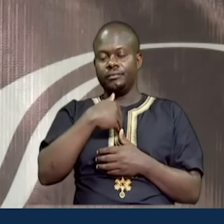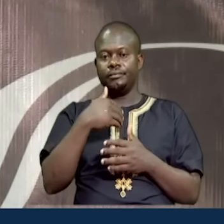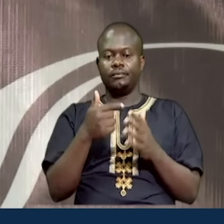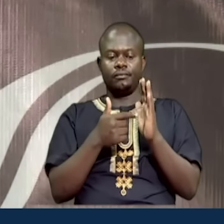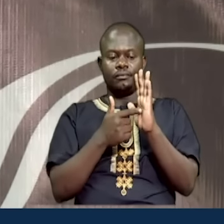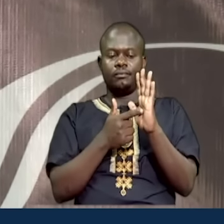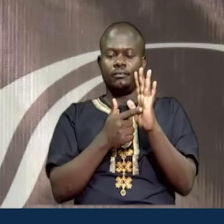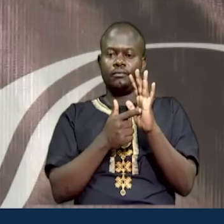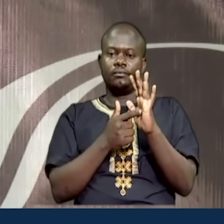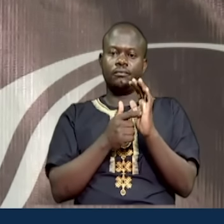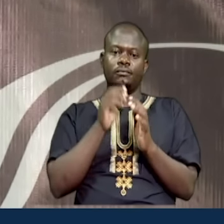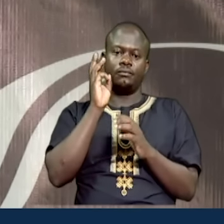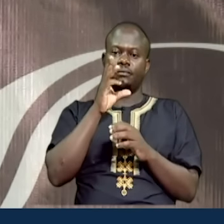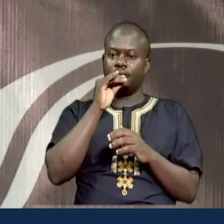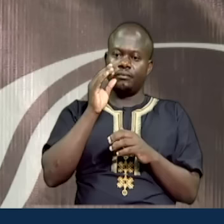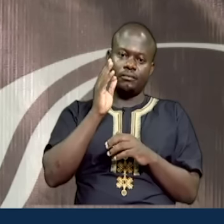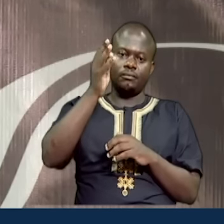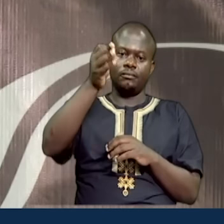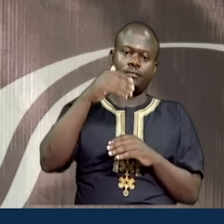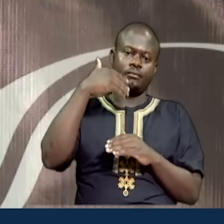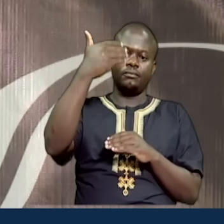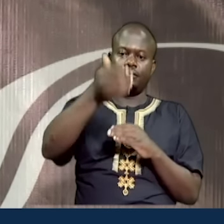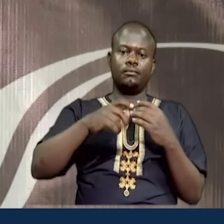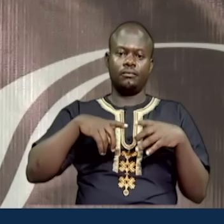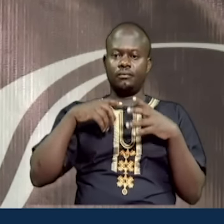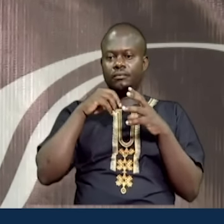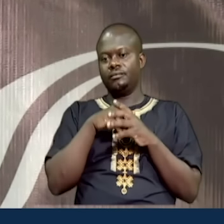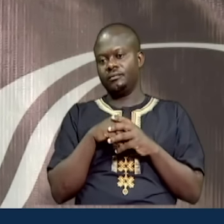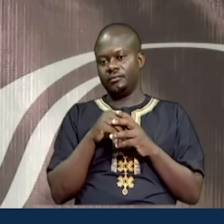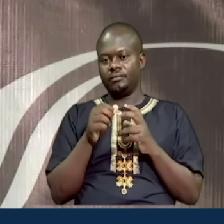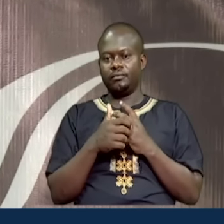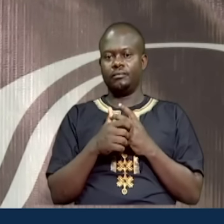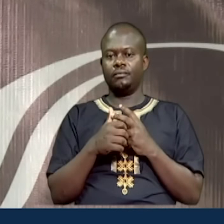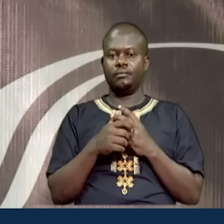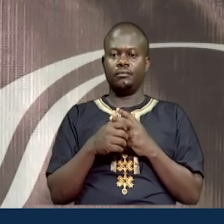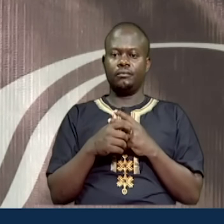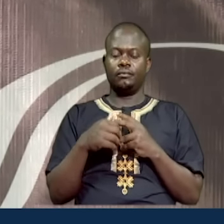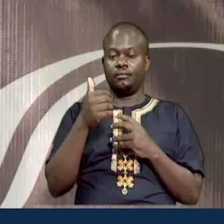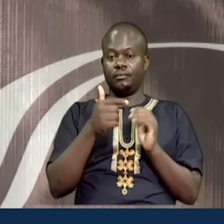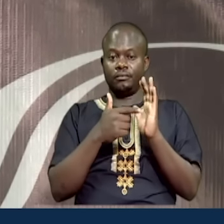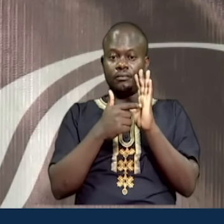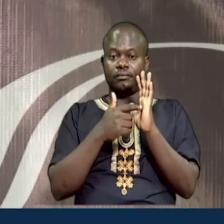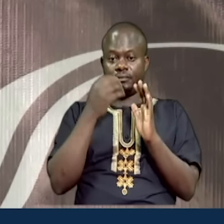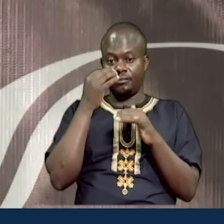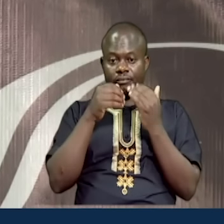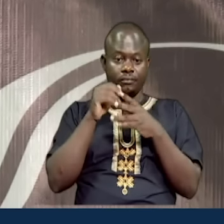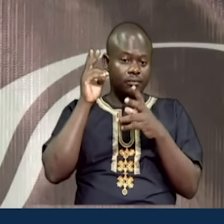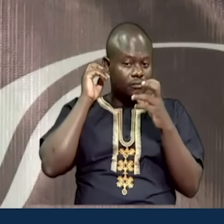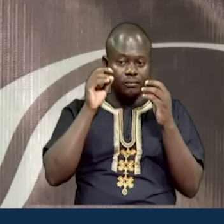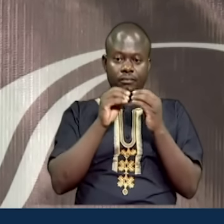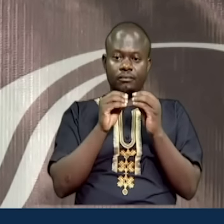n'ibimenyetso bizivugira na nyuma y'ababibayemo ibimenyetso rero iyo